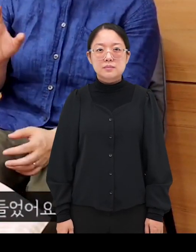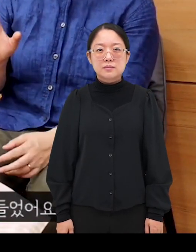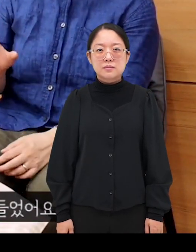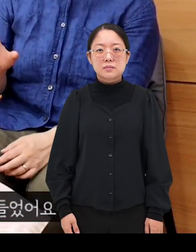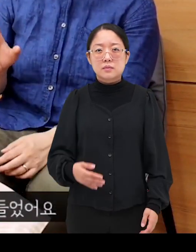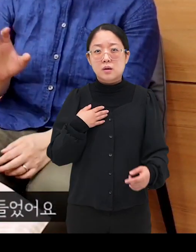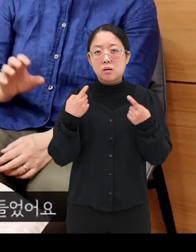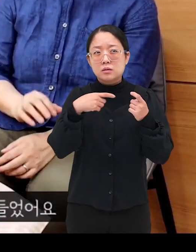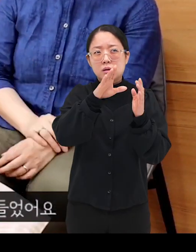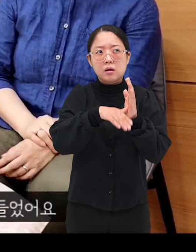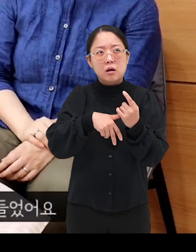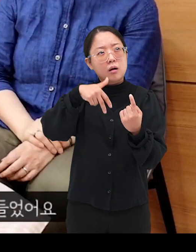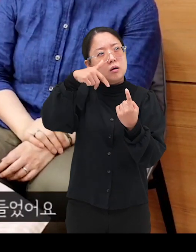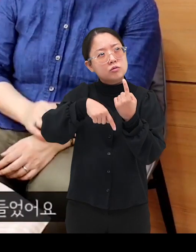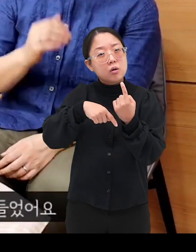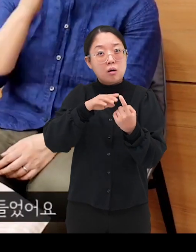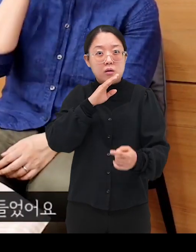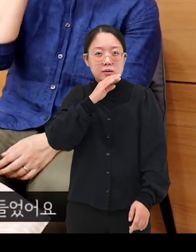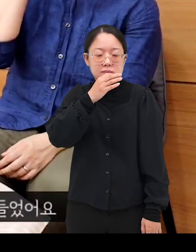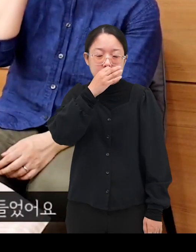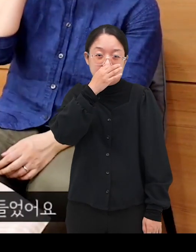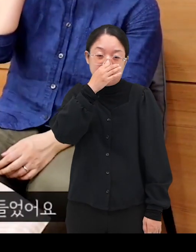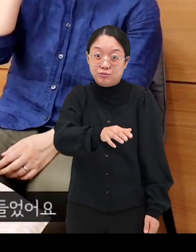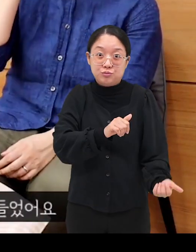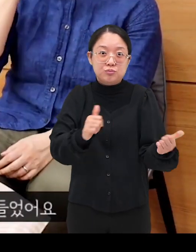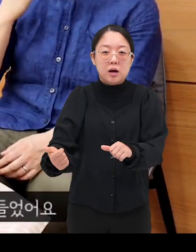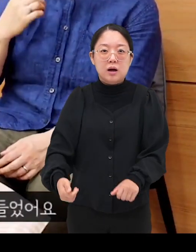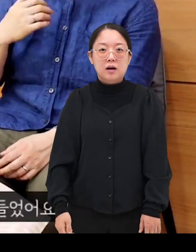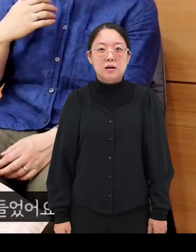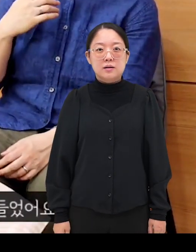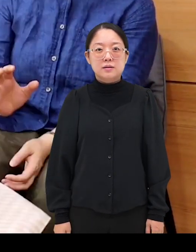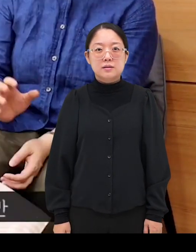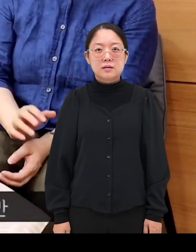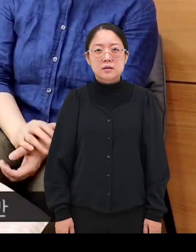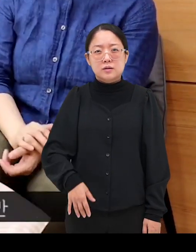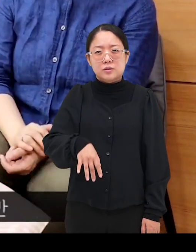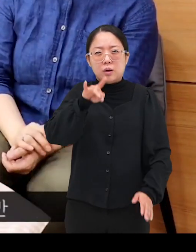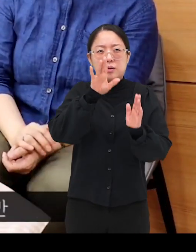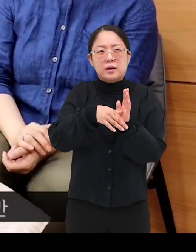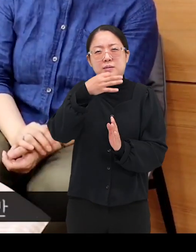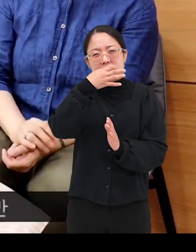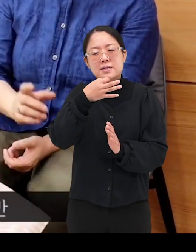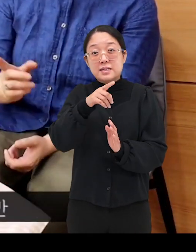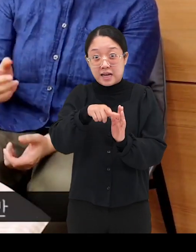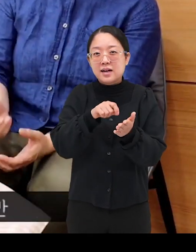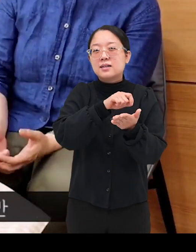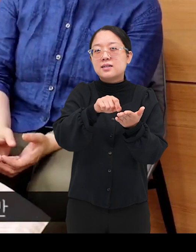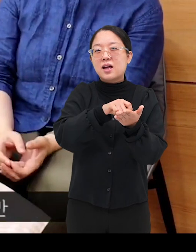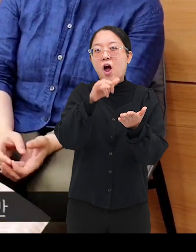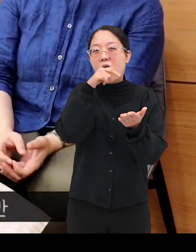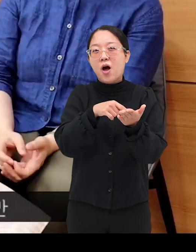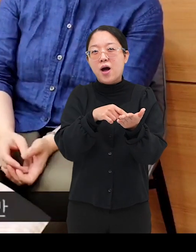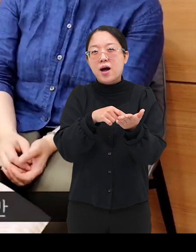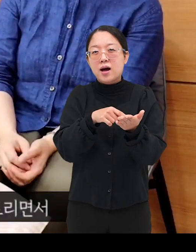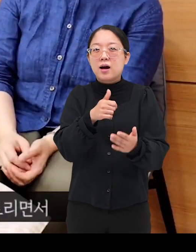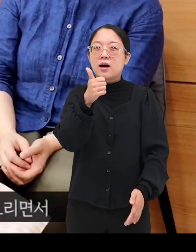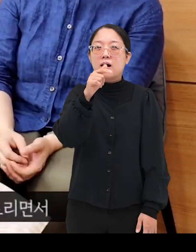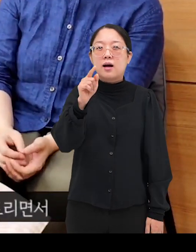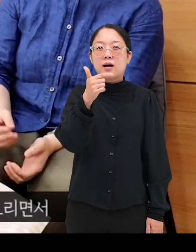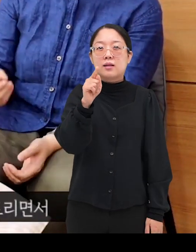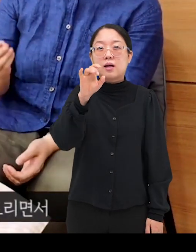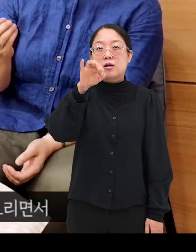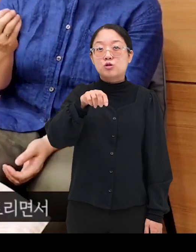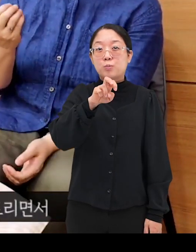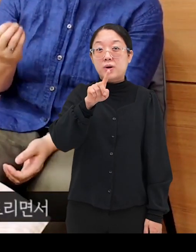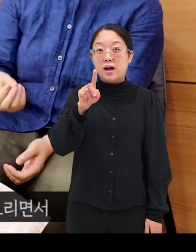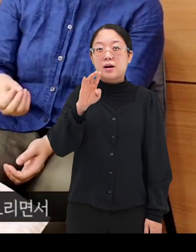그래서 여행 갔을 때 한 일주일 정도는 되게 좀 힘들었어요. 그냥 처음에 좀 힘들었는데 그 중에도 있지만 제가 이제 하나우마